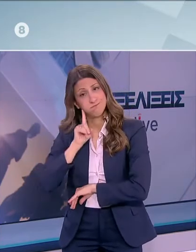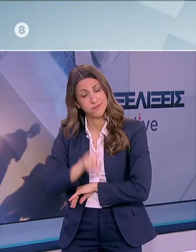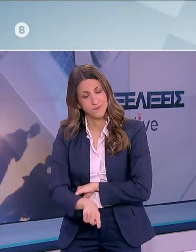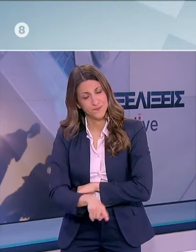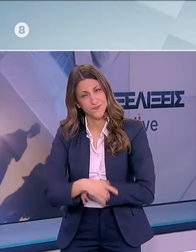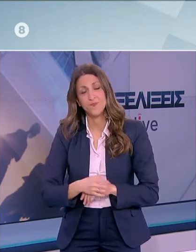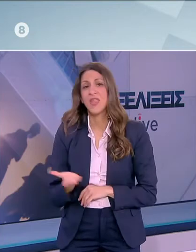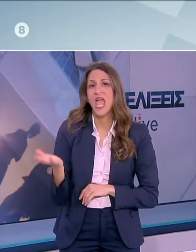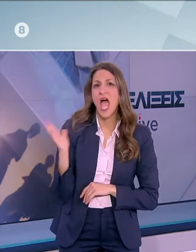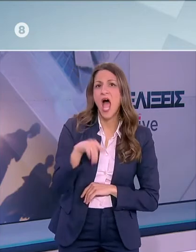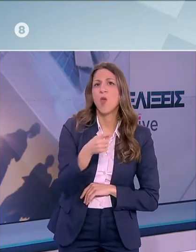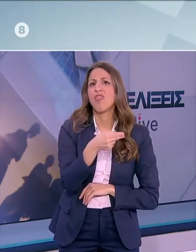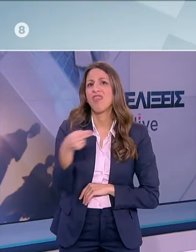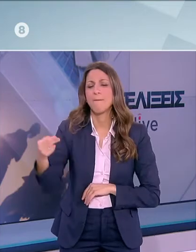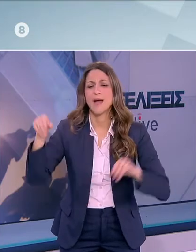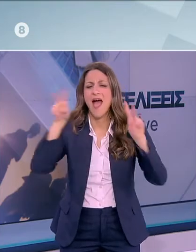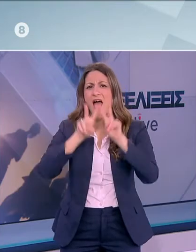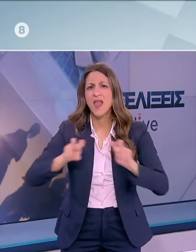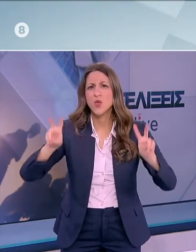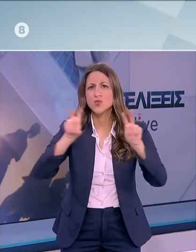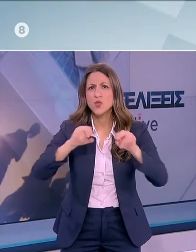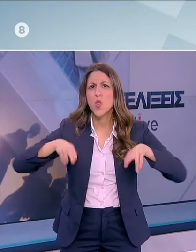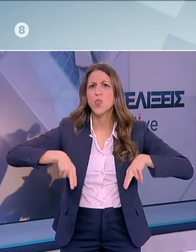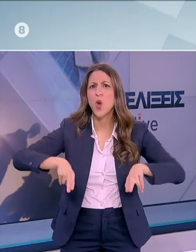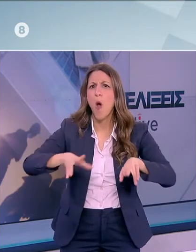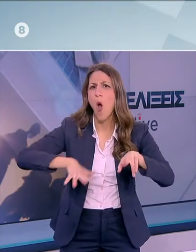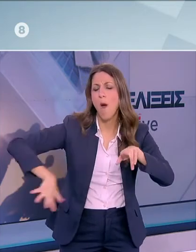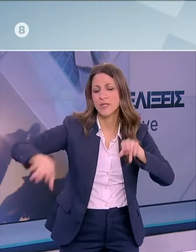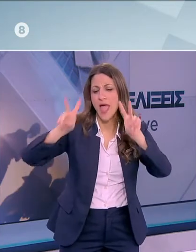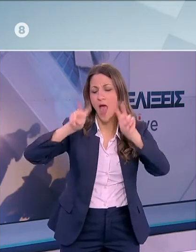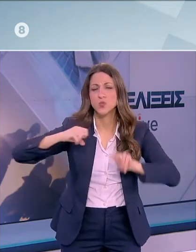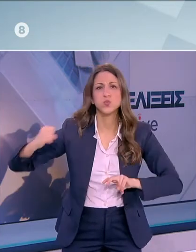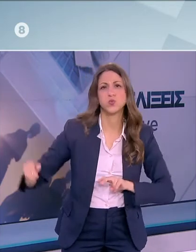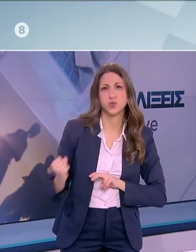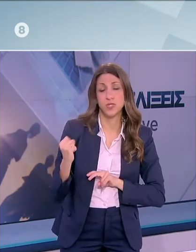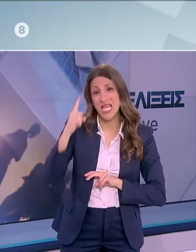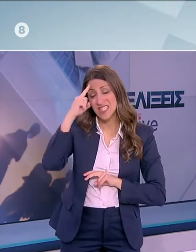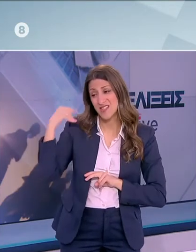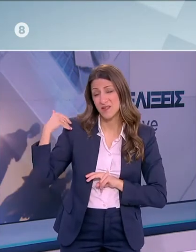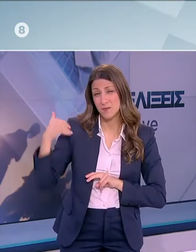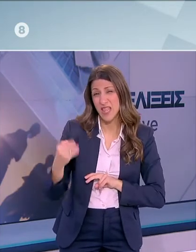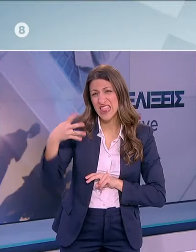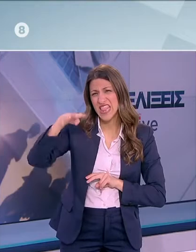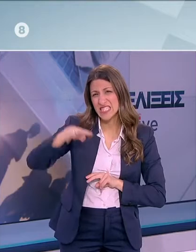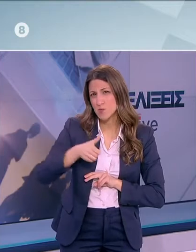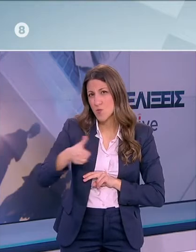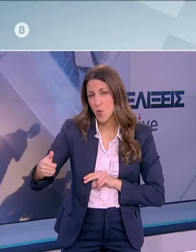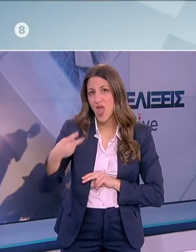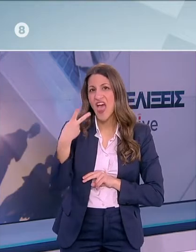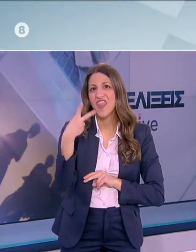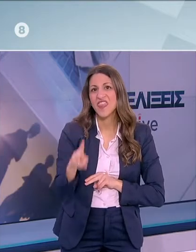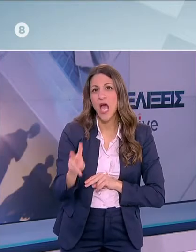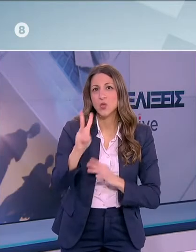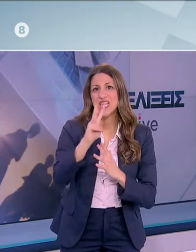της εντατικοποίησης των ελέγχων σε κομβικά σημεία του οδικού δικτύου ολόκληρης της χώρας. Τις τελευταίες 4 ημέρες έχουν αφαιρεθεί οι πινακίδες από